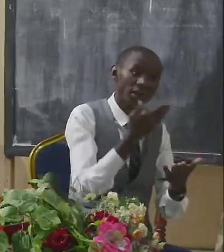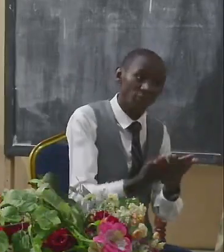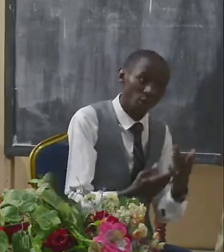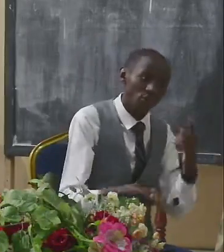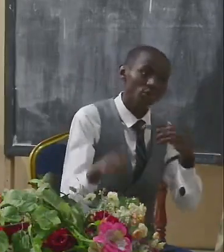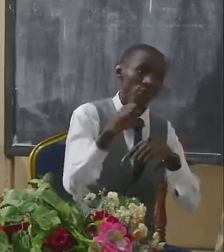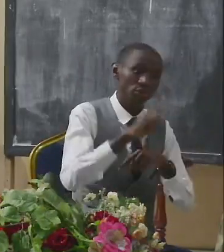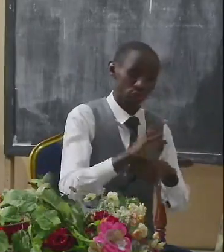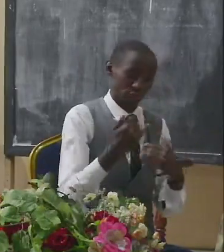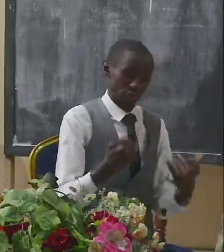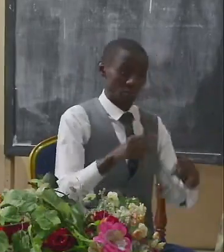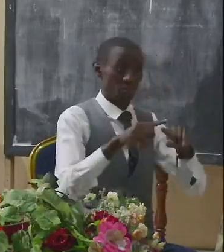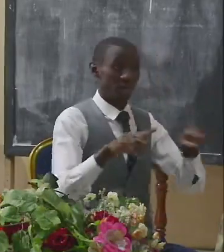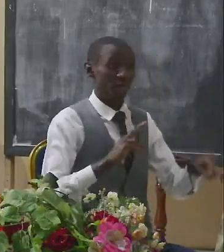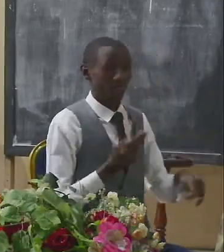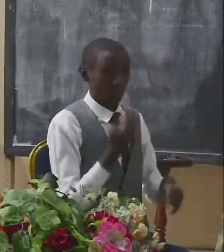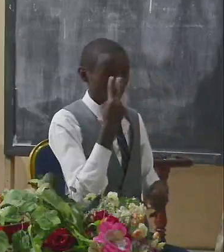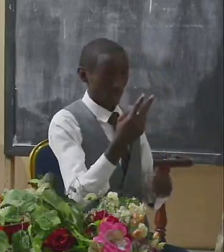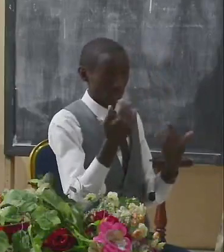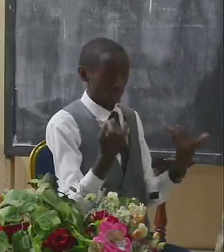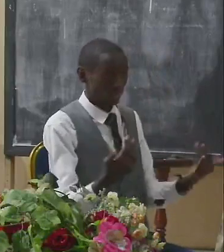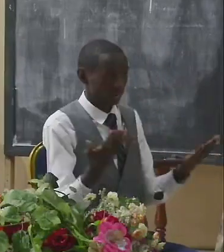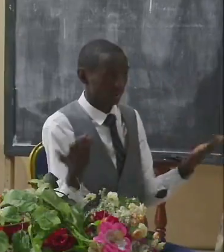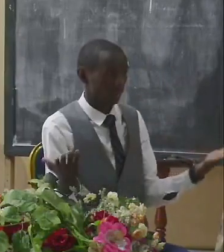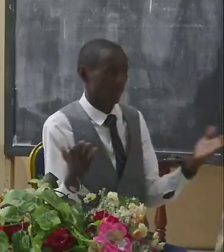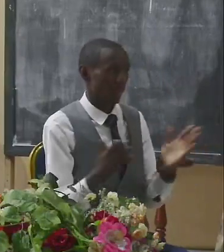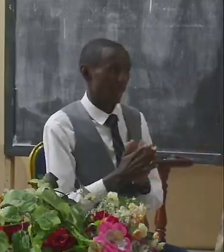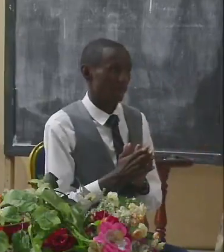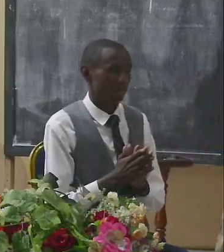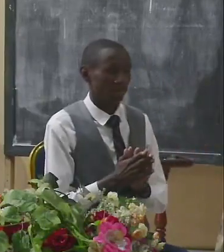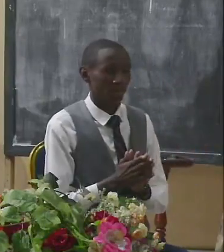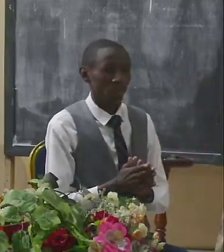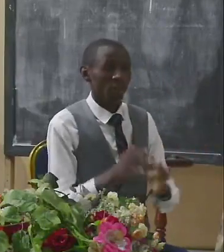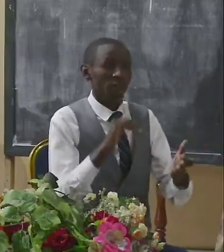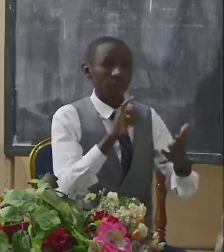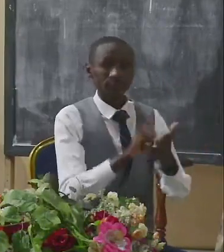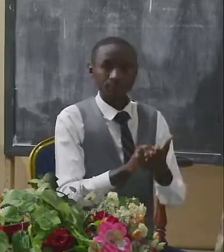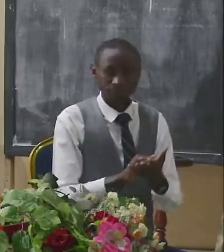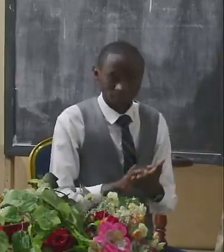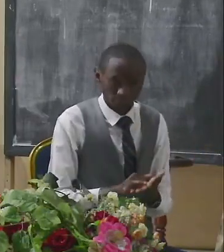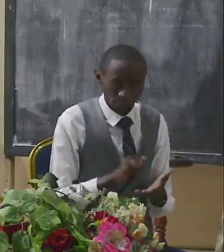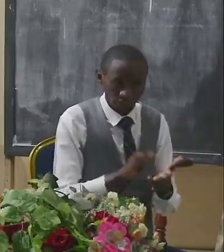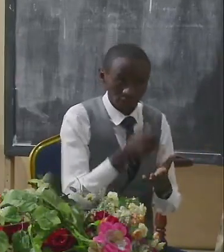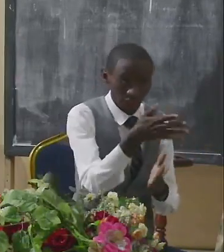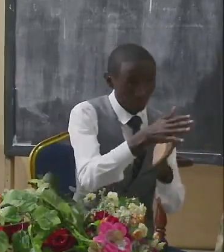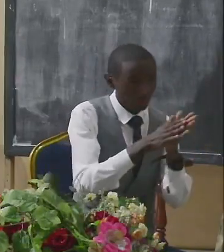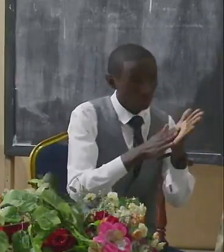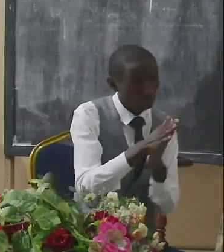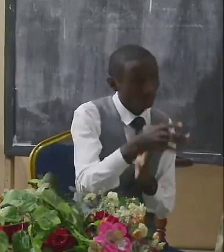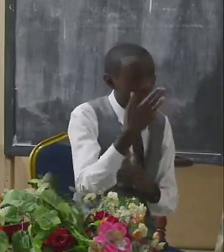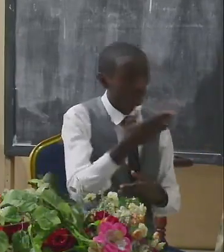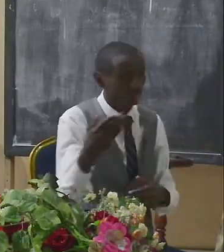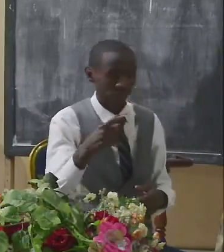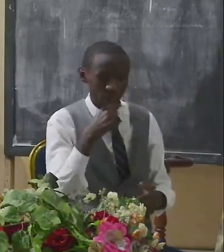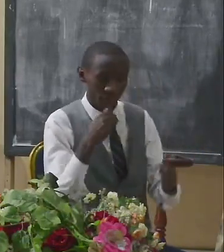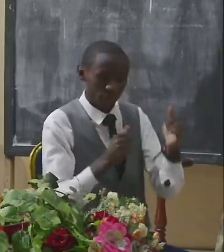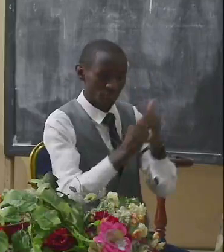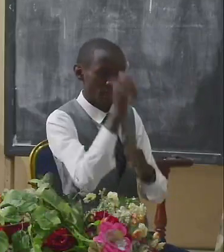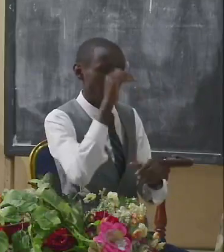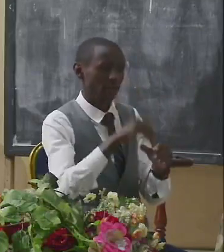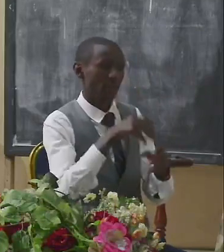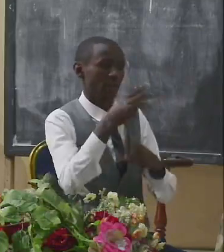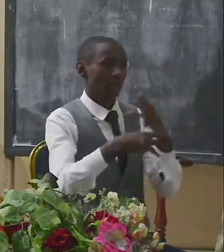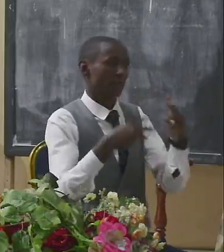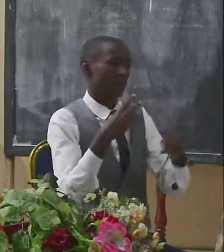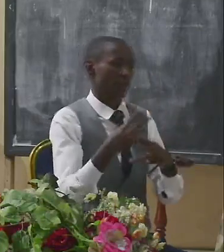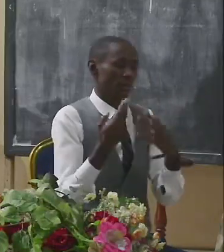bitafika vile. Mais nous le voyons. Lakini tuko tunaviona mbele yetu. Ça c'est un point de l'actualité. I nayo ni nukta ya mambo yenye kunapitika